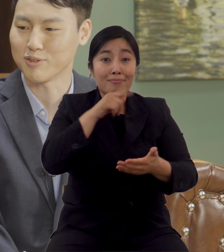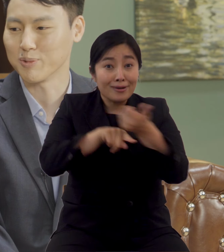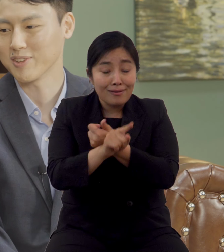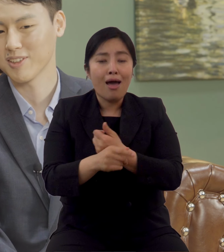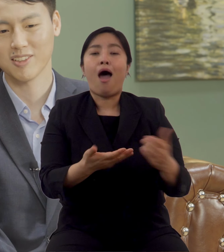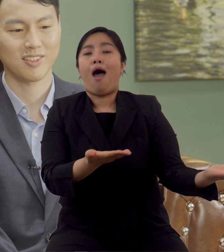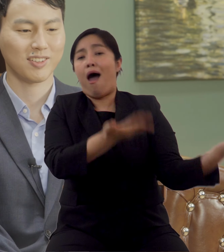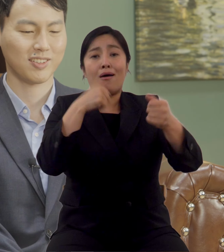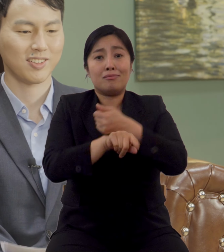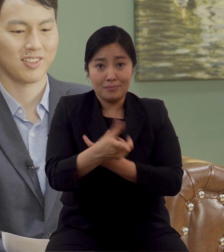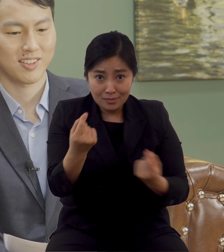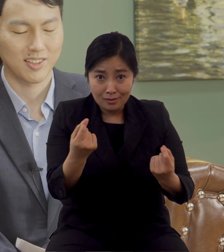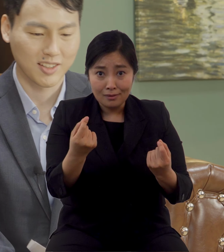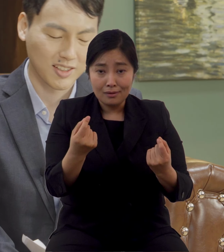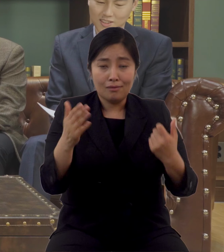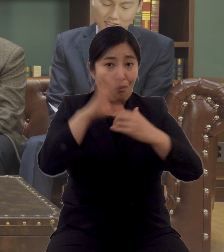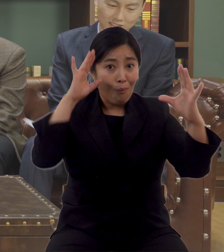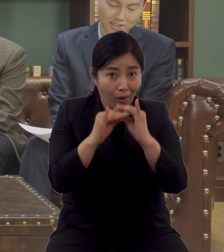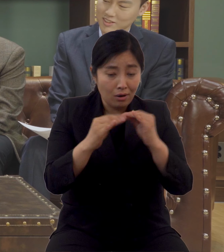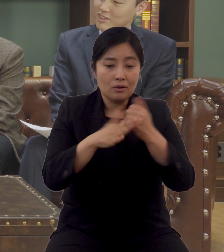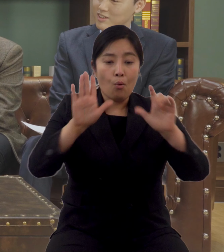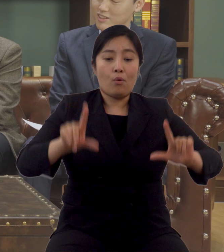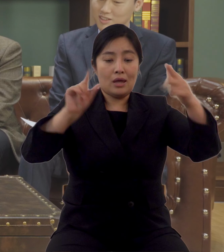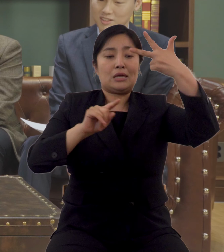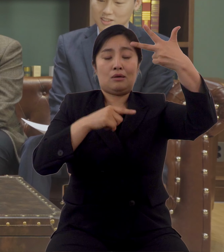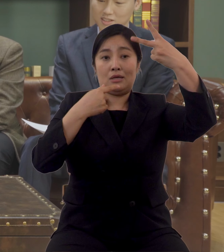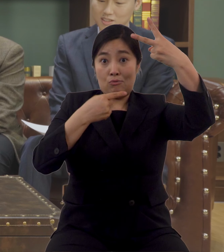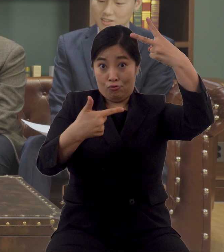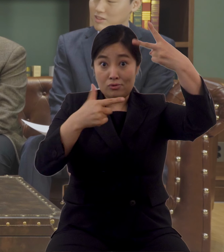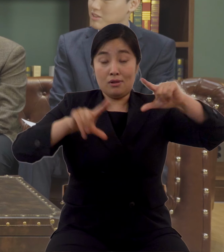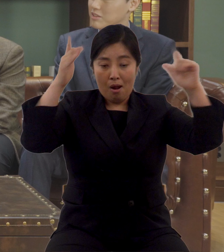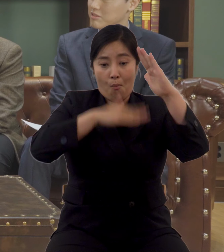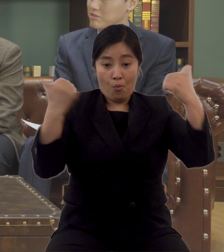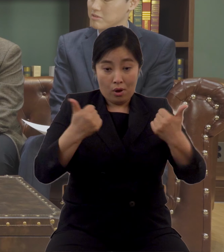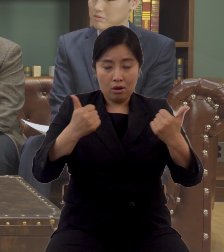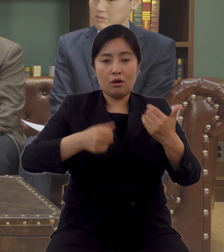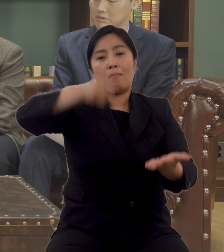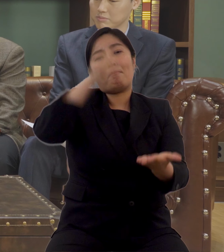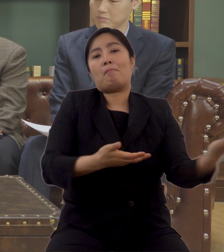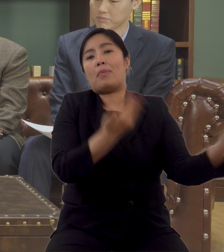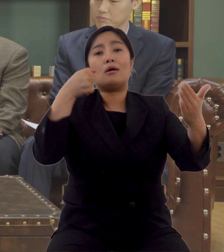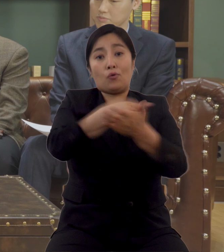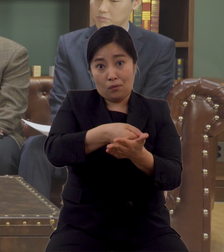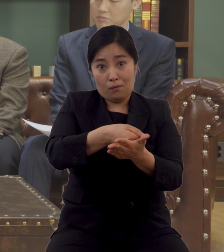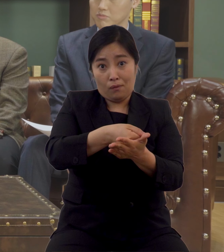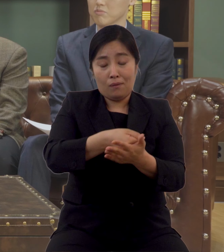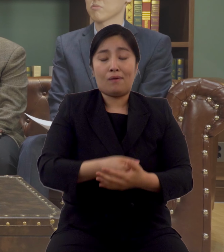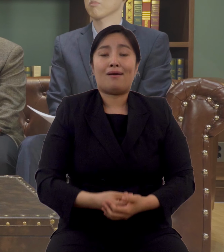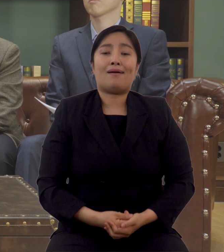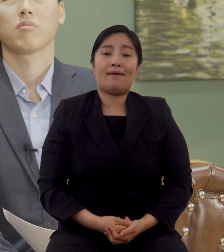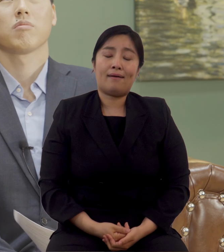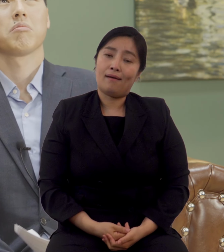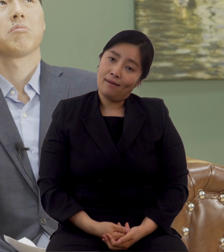거네요, 이건. 그러니까요. 결국 올해 2월 6일 본회의에서 이 유치안을